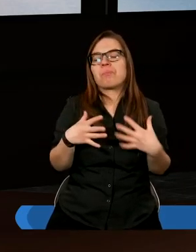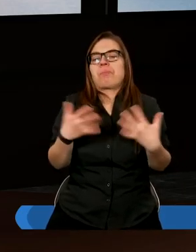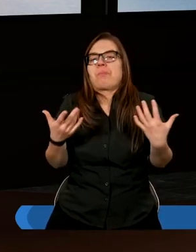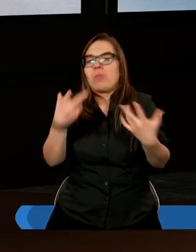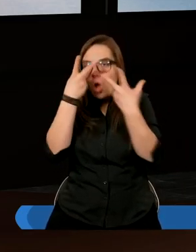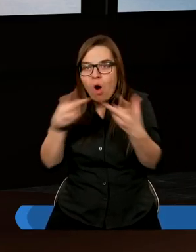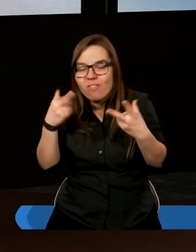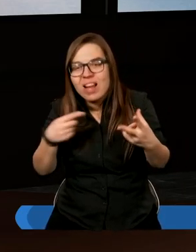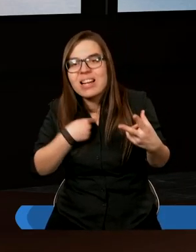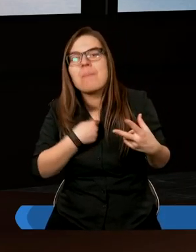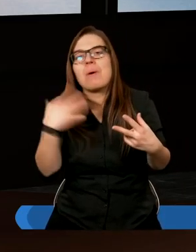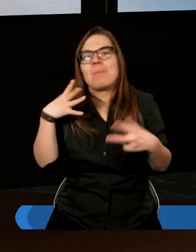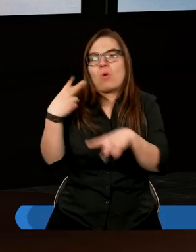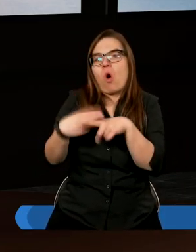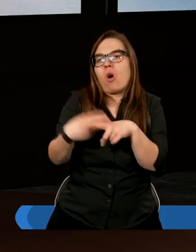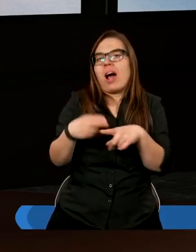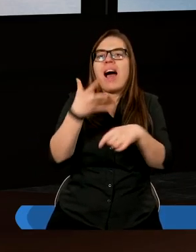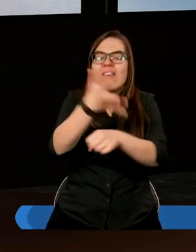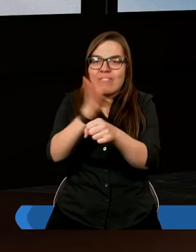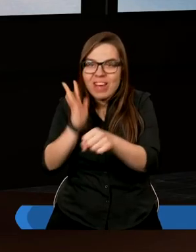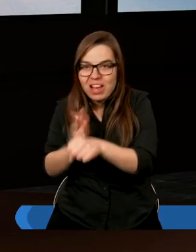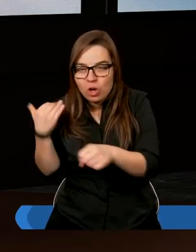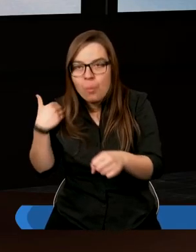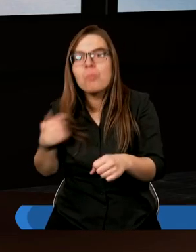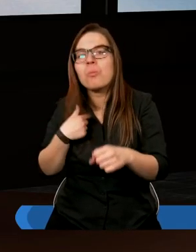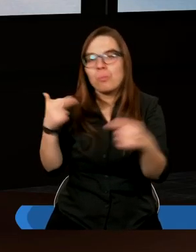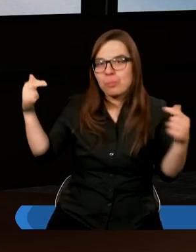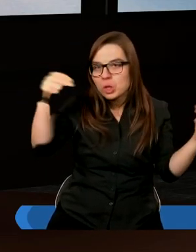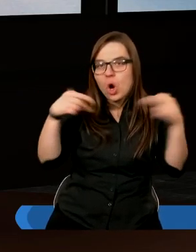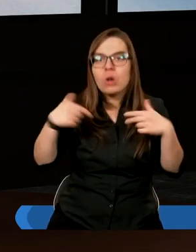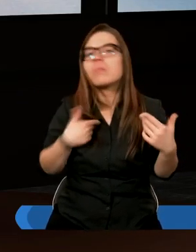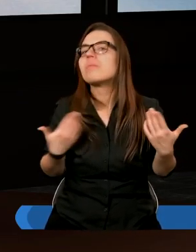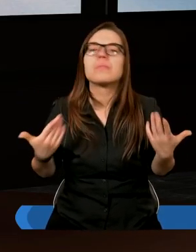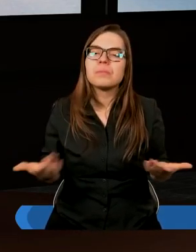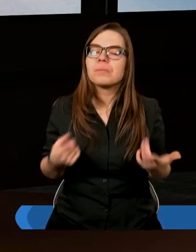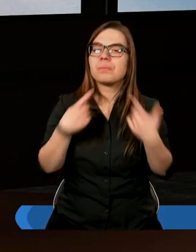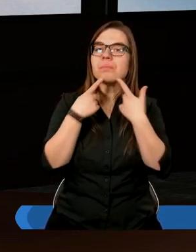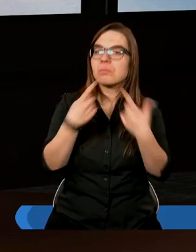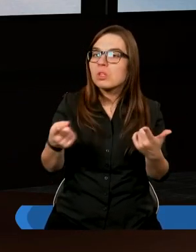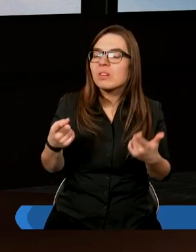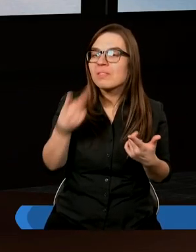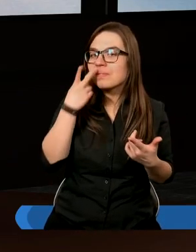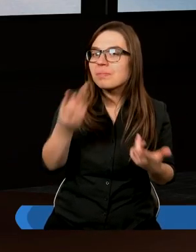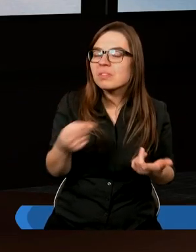odwiedzaliście mnie byłem w więzieniu a przychodziliście do mnie i dlatego powie do nich